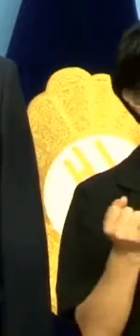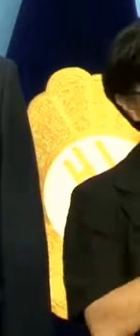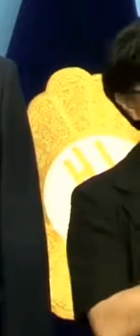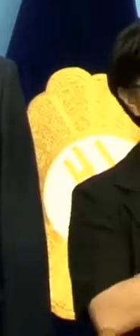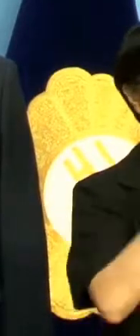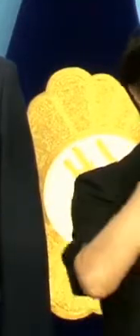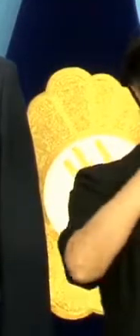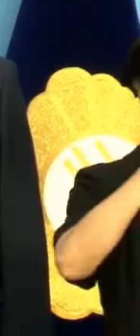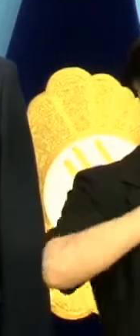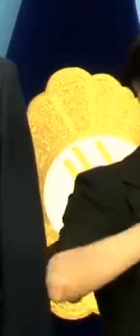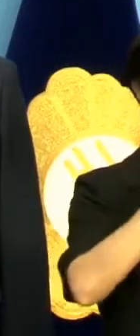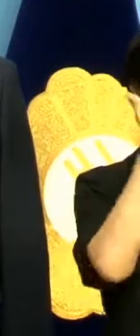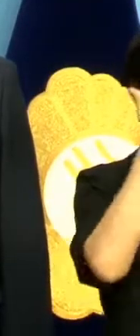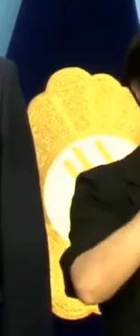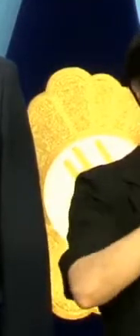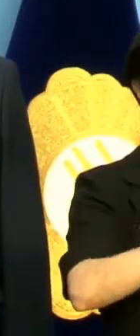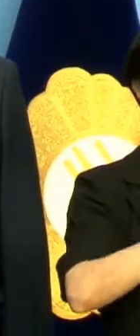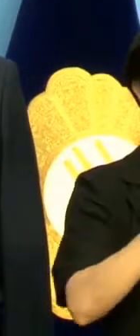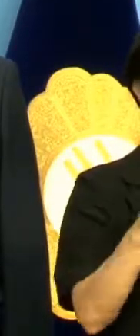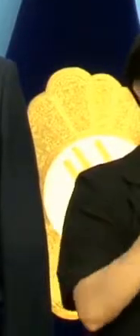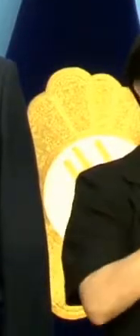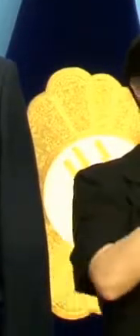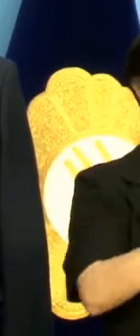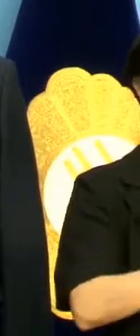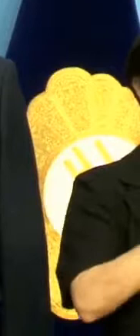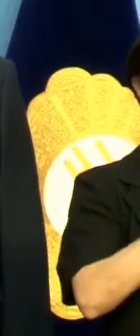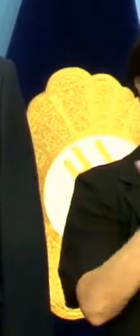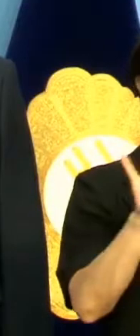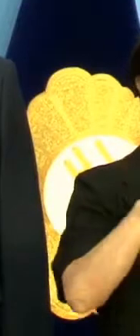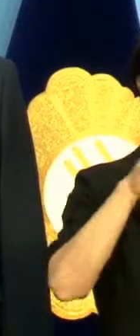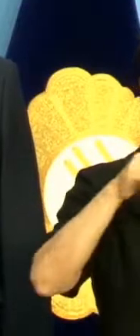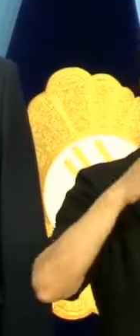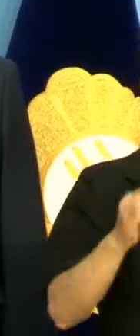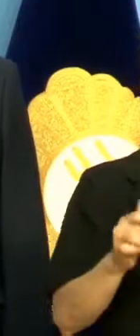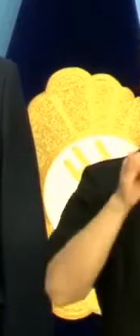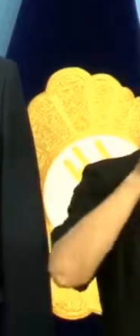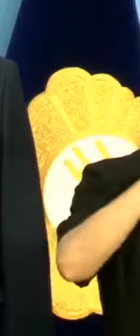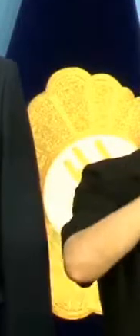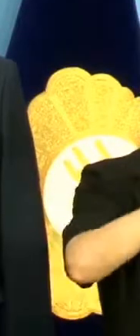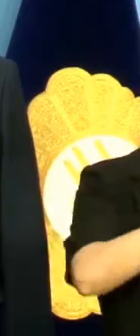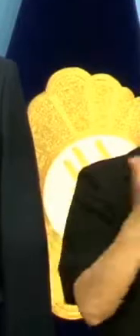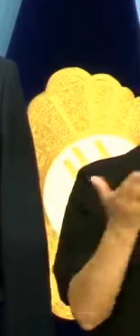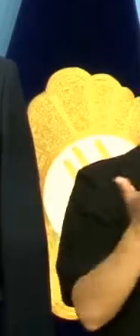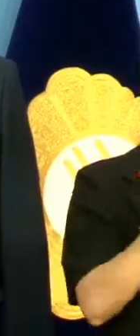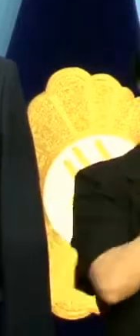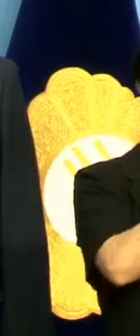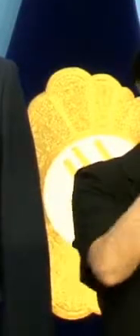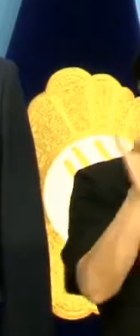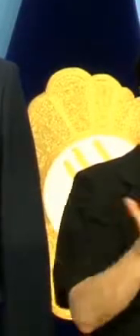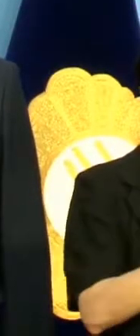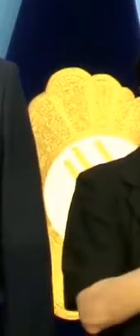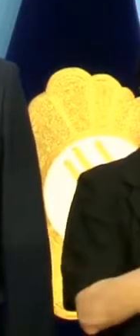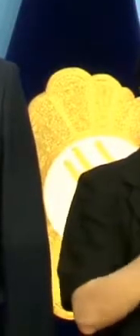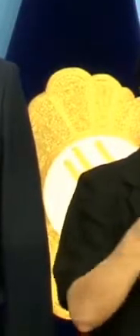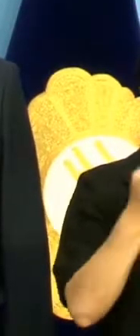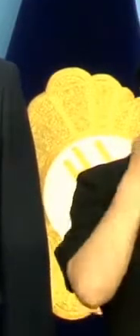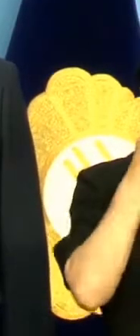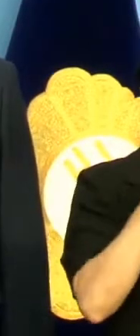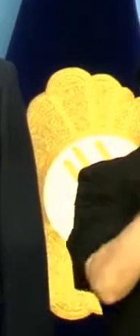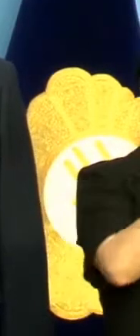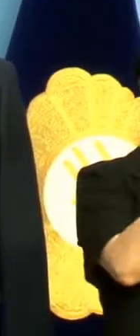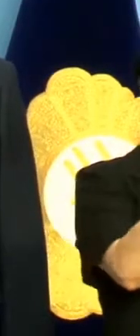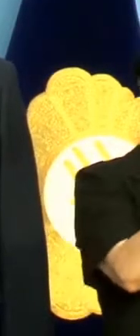체 무엇이 를 반도 산업이 스타 f mp3 냥 가속기 직원으로 각각 허위 등재한 후